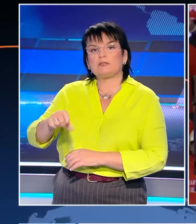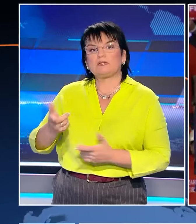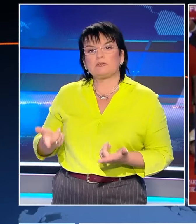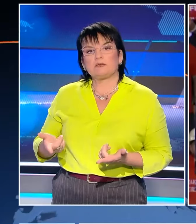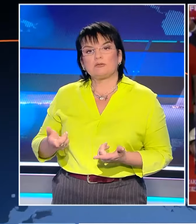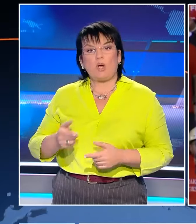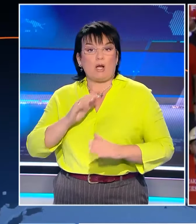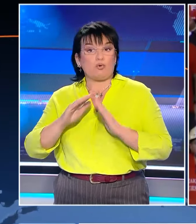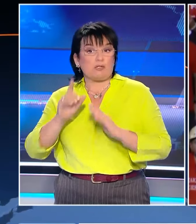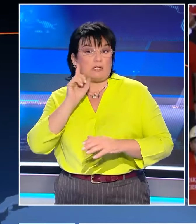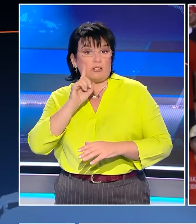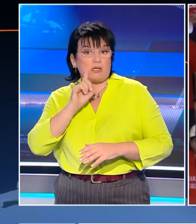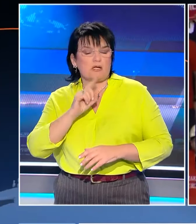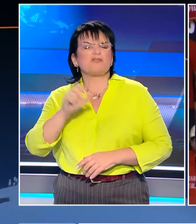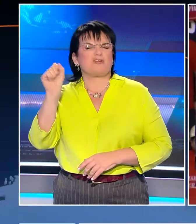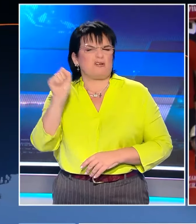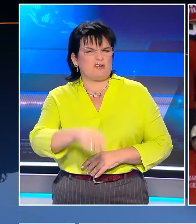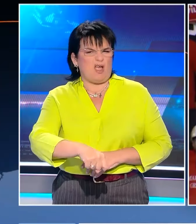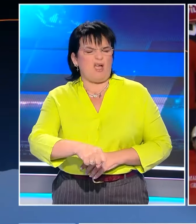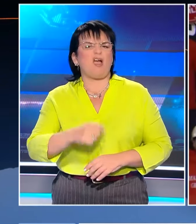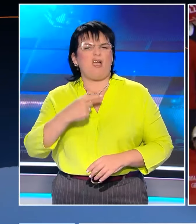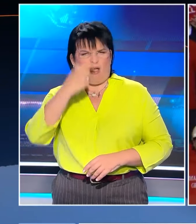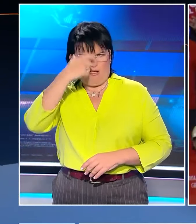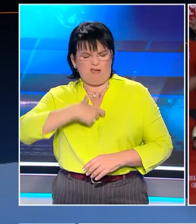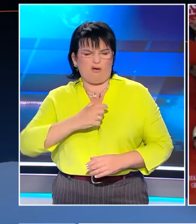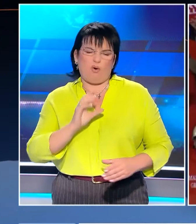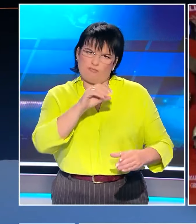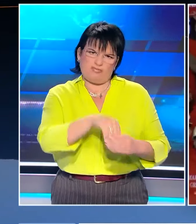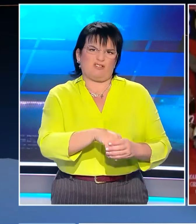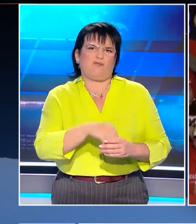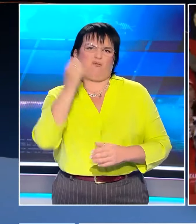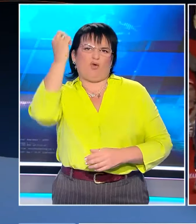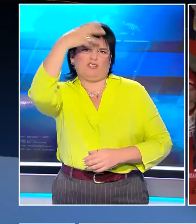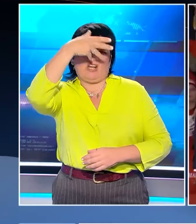He will be a protector of women, and it's why I'm voting for him.